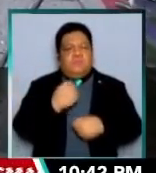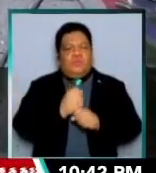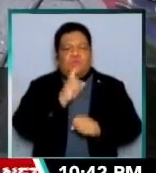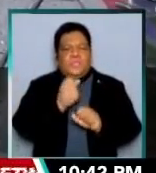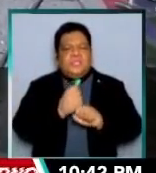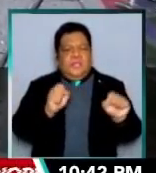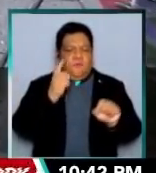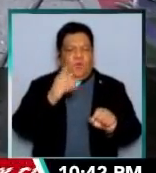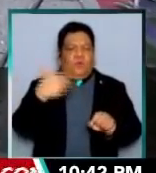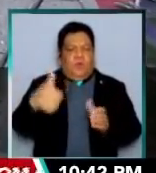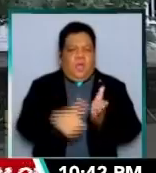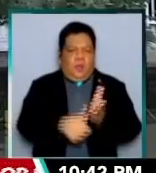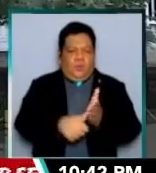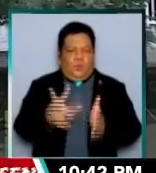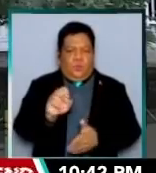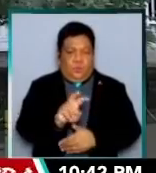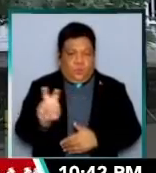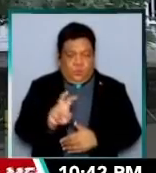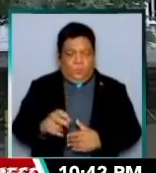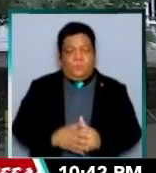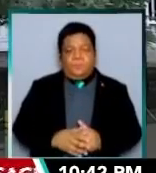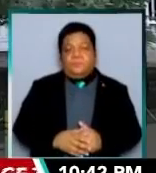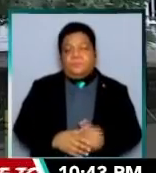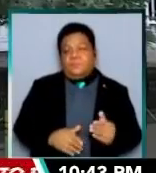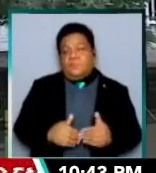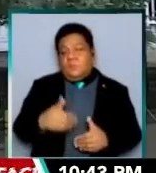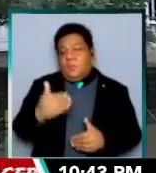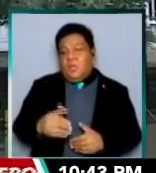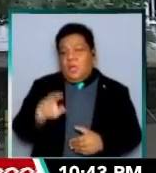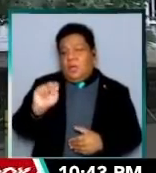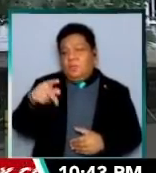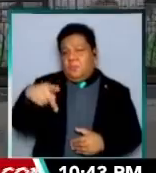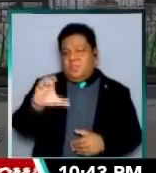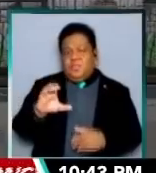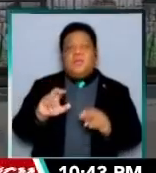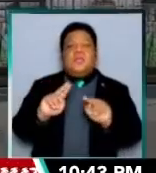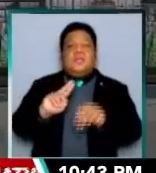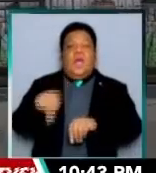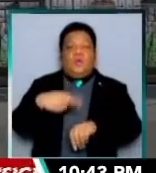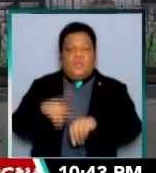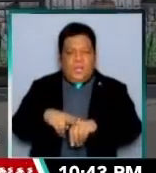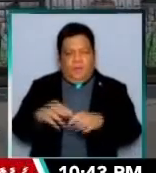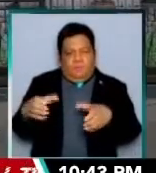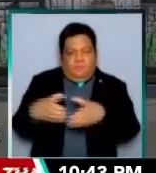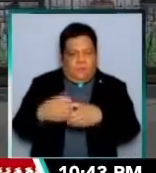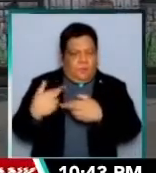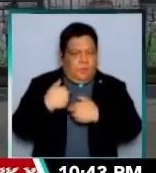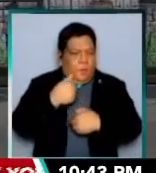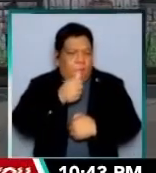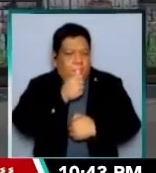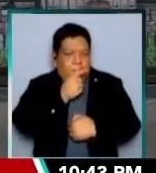2022. Samantala, pinagsusumite ng National Privacy Commission ang COMELEC ng report tungkol sa imbestigasyon nito sa umunoy hacking